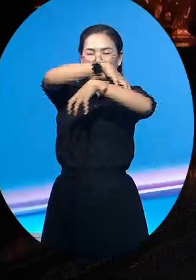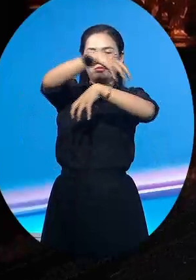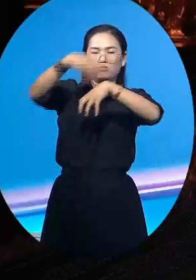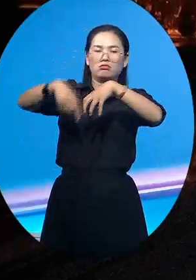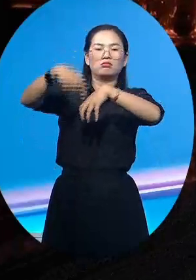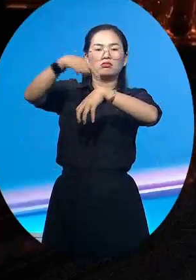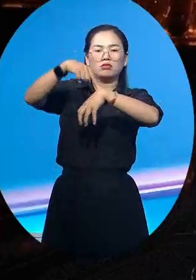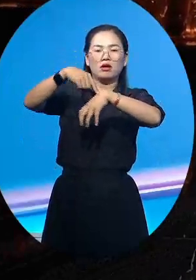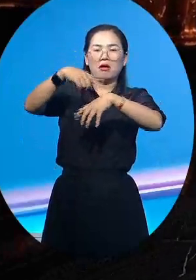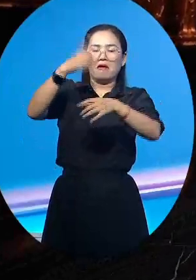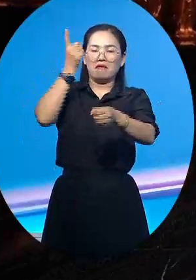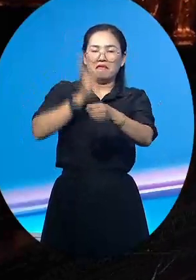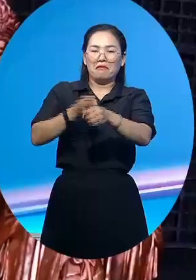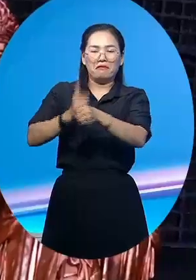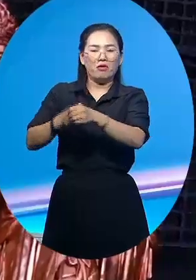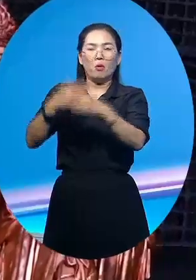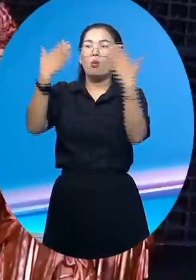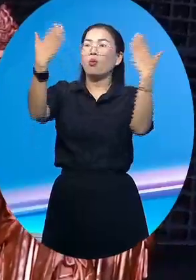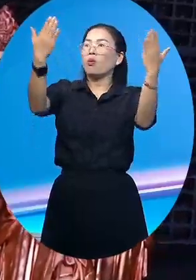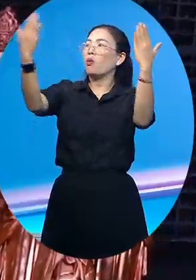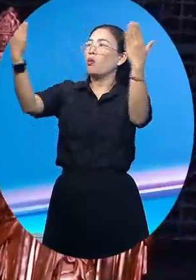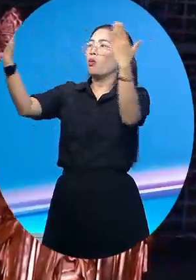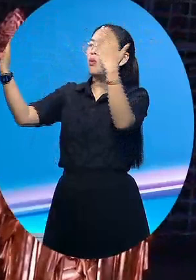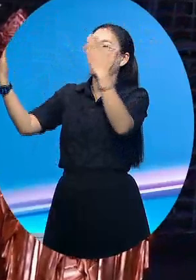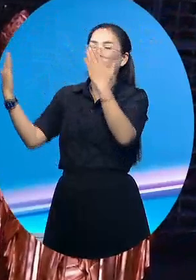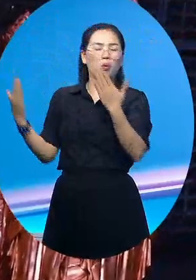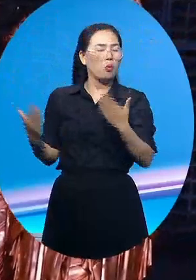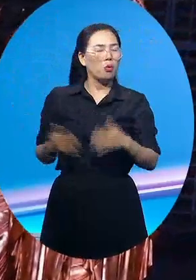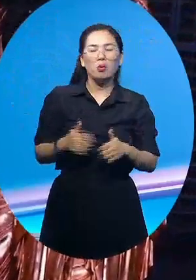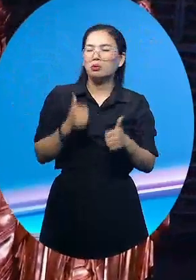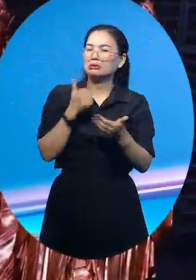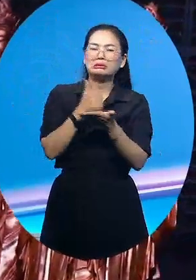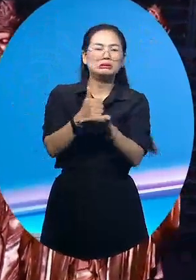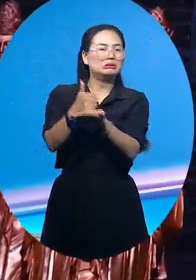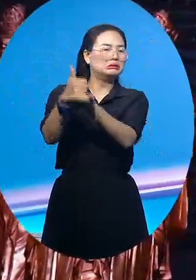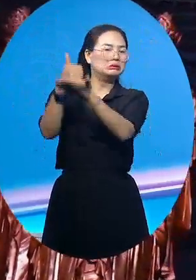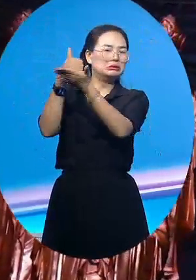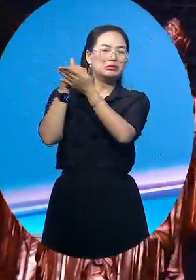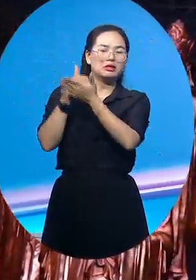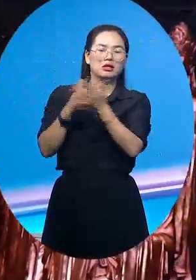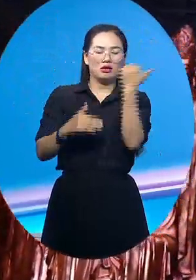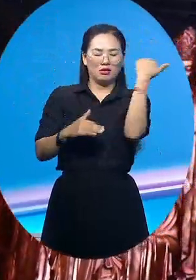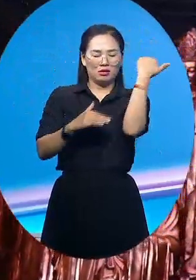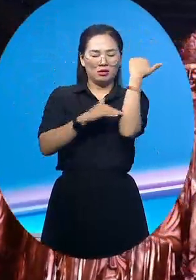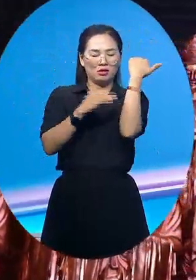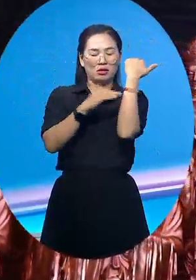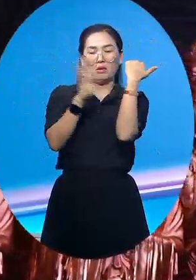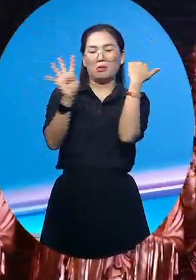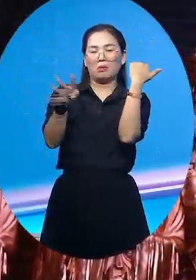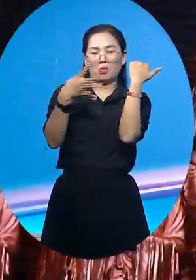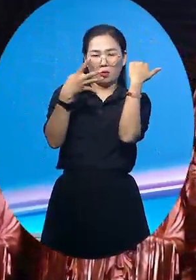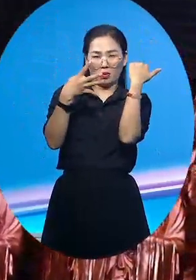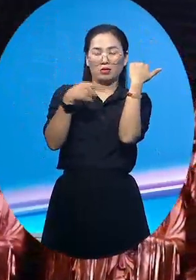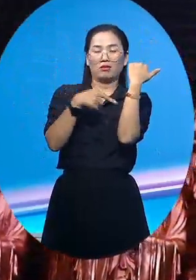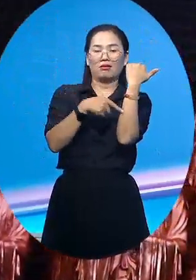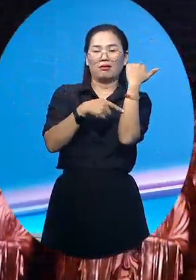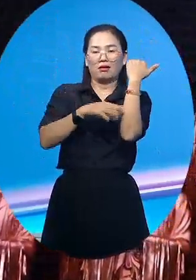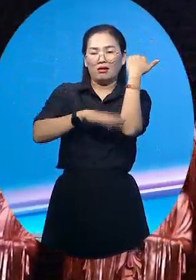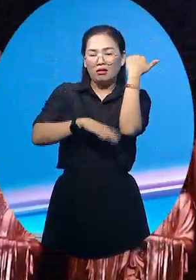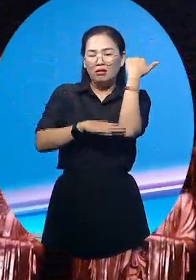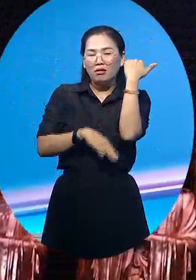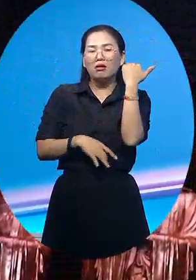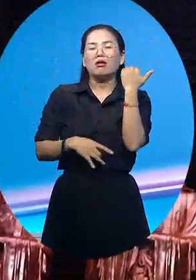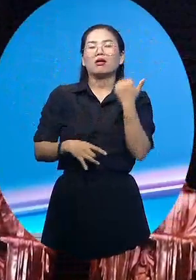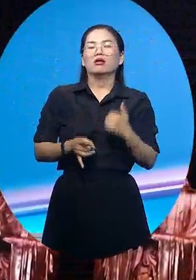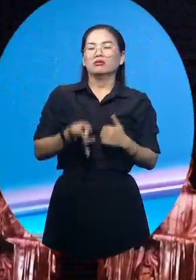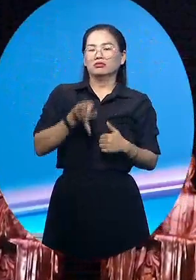triển lãm Phật giáo với hàng trăm tác phẩm nghệ thuật Phật giáo kinh điển đặc biệt trong không gian tầng 4 của trung tâm triển lãm Phật giáo Dưới Chân tượng Phật